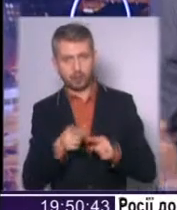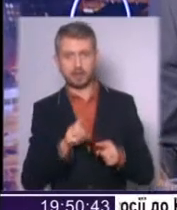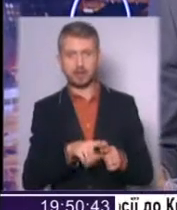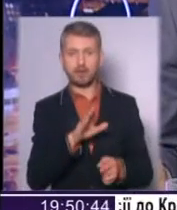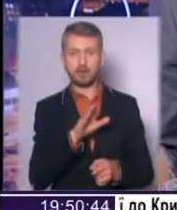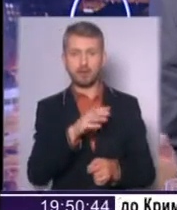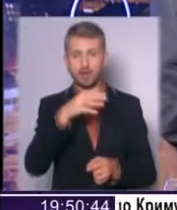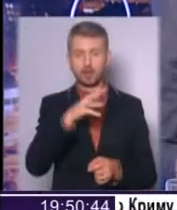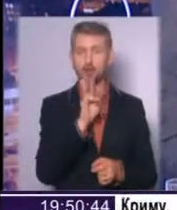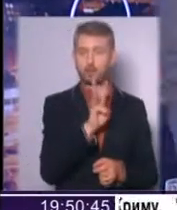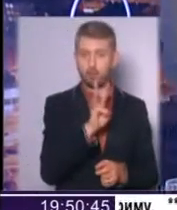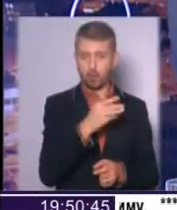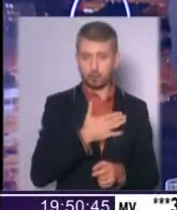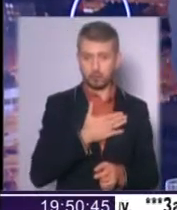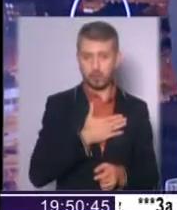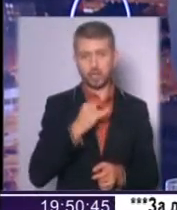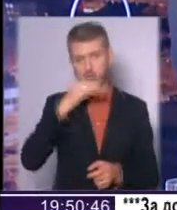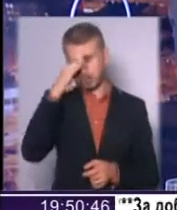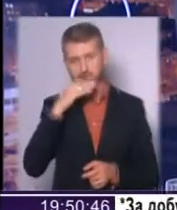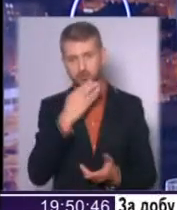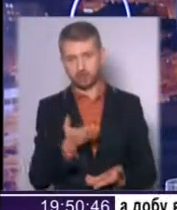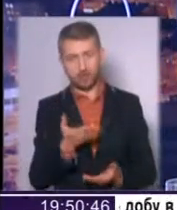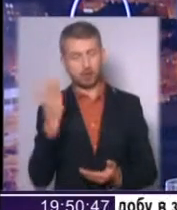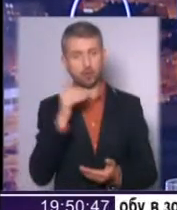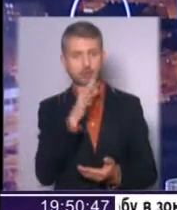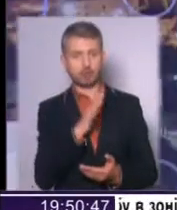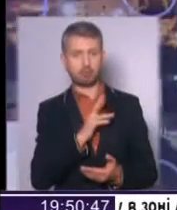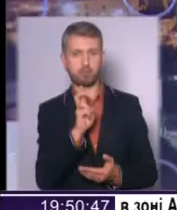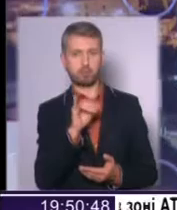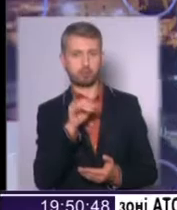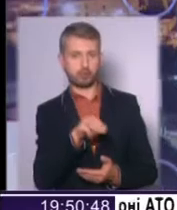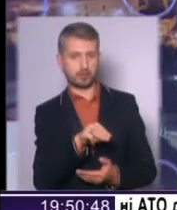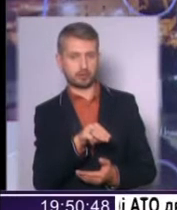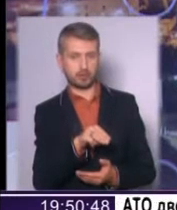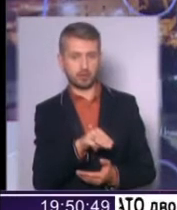приклад. Із виборів в 2010 році місцеві органи влади і в